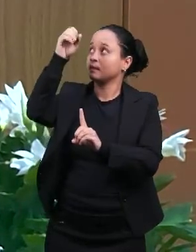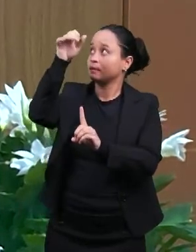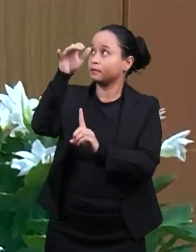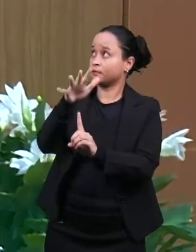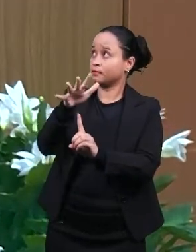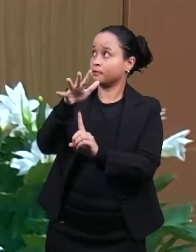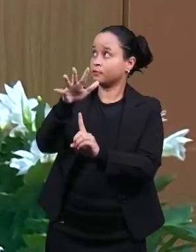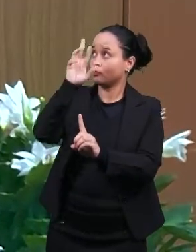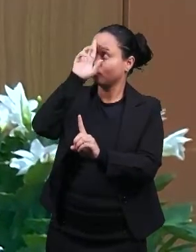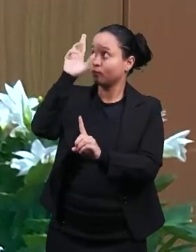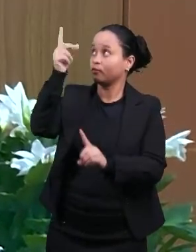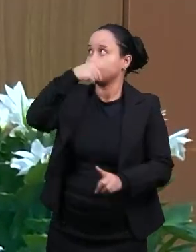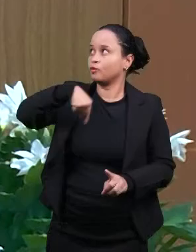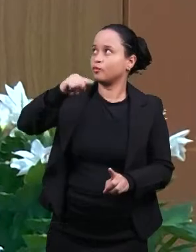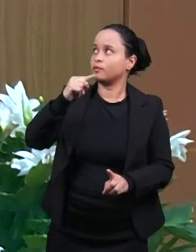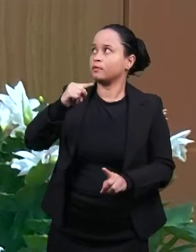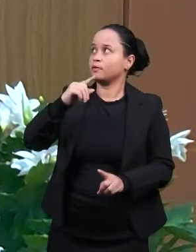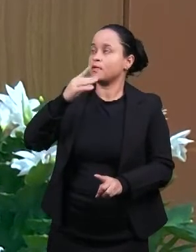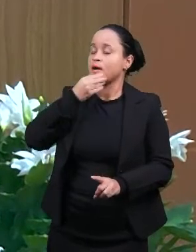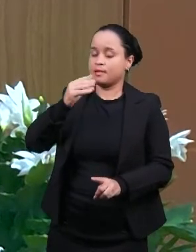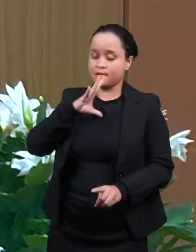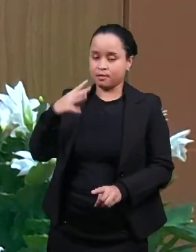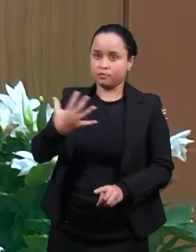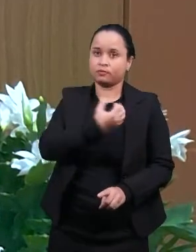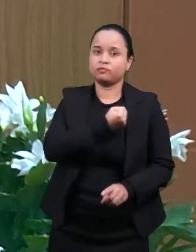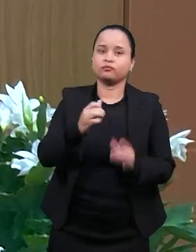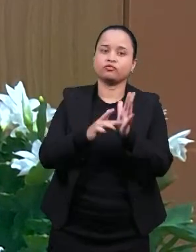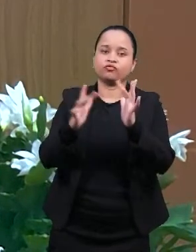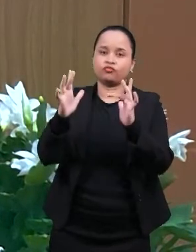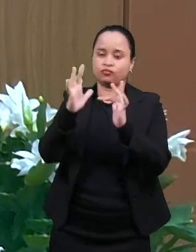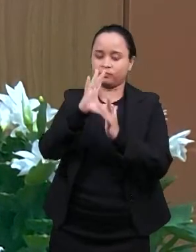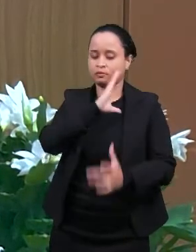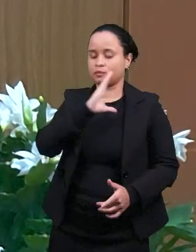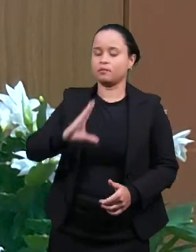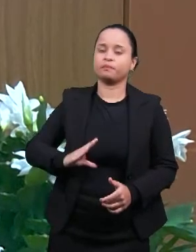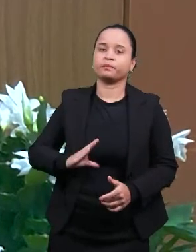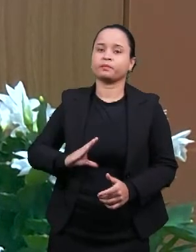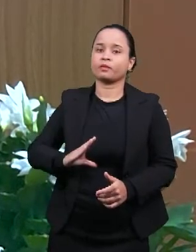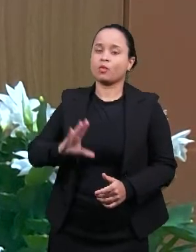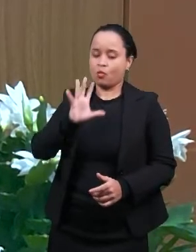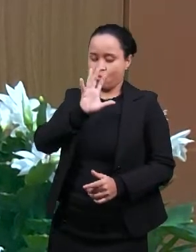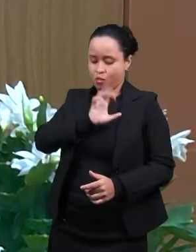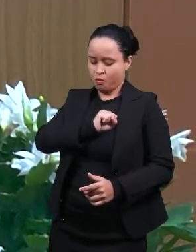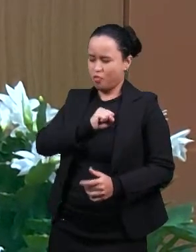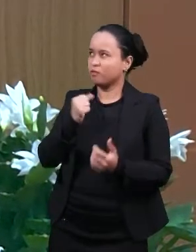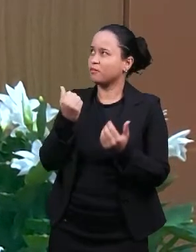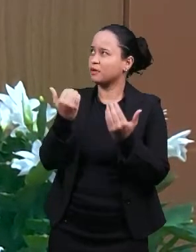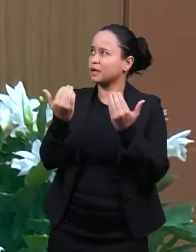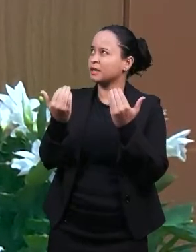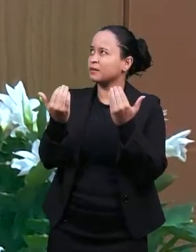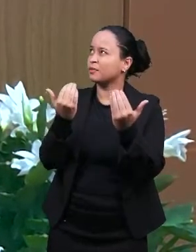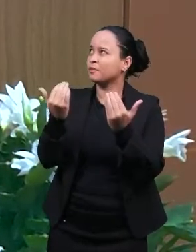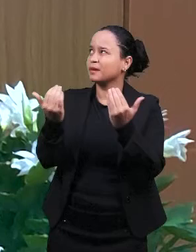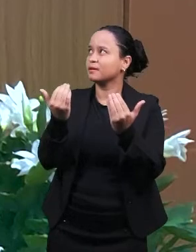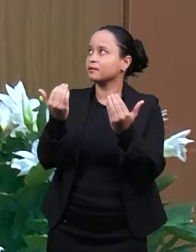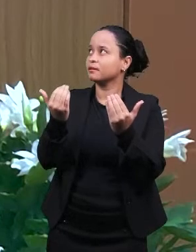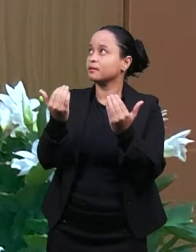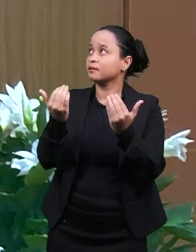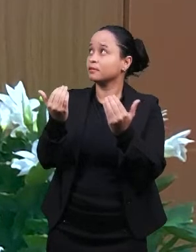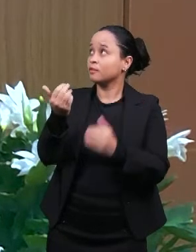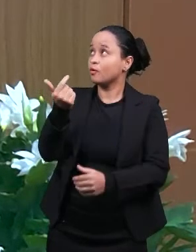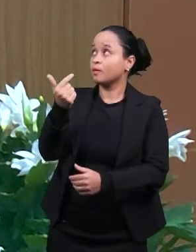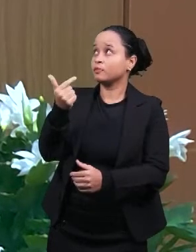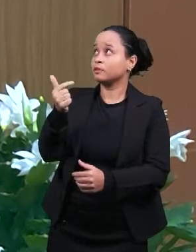Господа нашего Иисуса Христа и любовь несравненная Бога нашего вечного